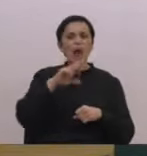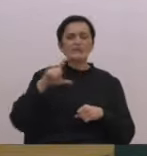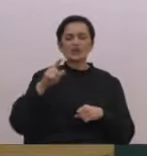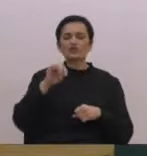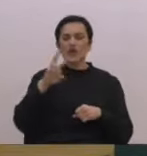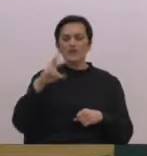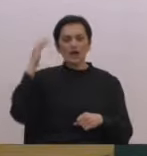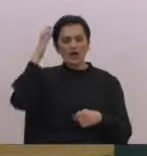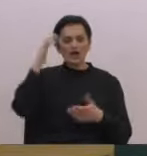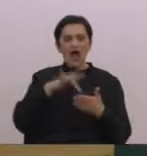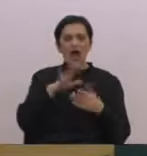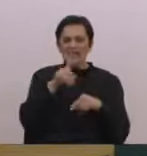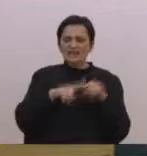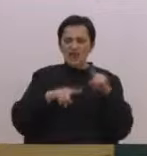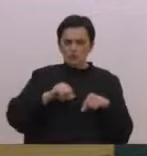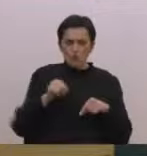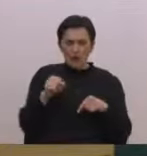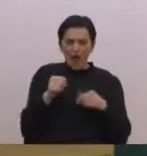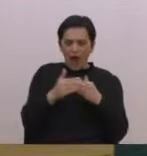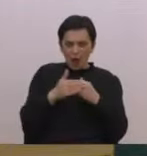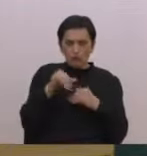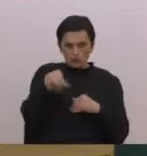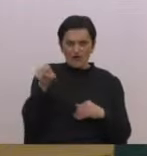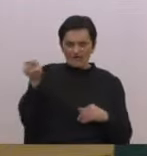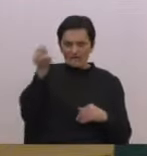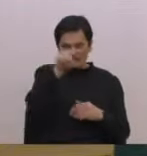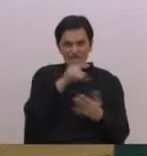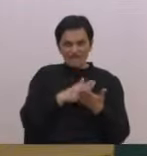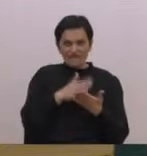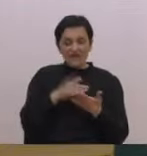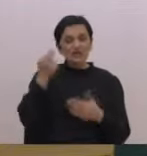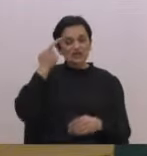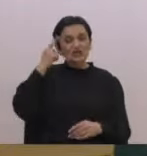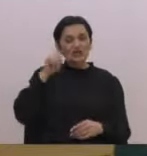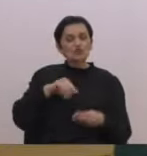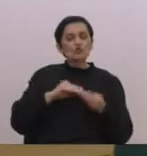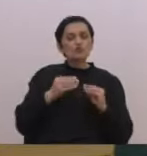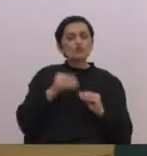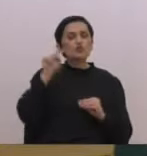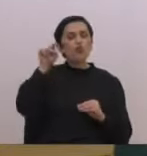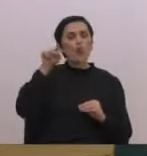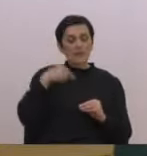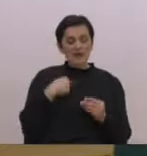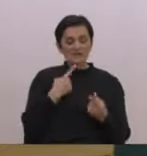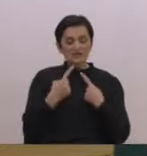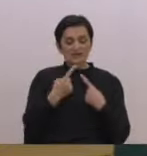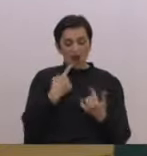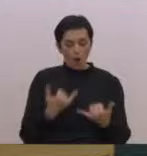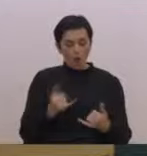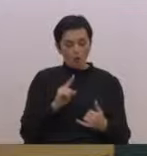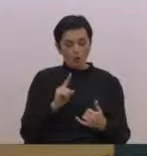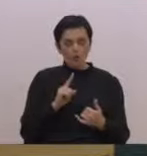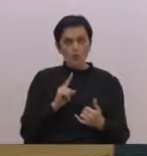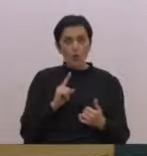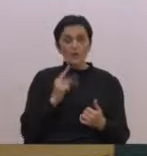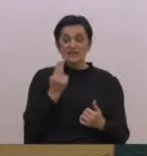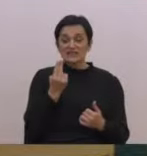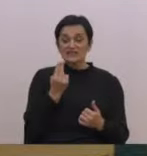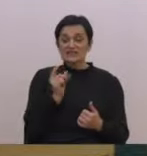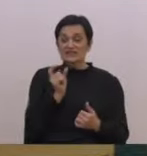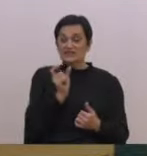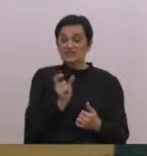კახეთიდან ნათესავები მეგობრები ახლობლები ხომ გყავთ ხომ იცით ის პრობლემა რასაც ახლა მე ვსაუბრობ და კიდე უფრო ეს ციფრებში რო